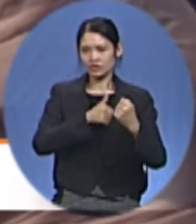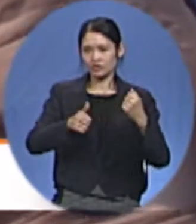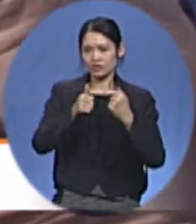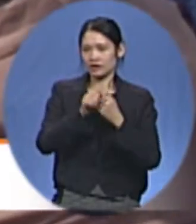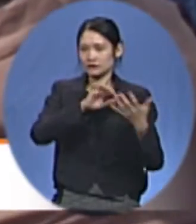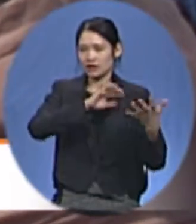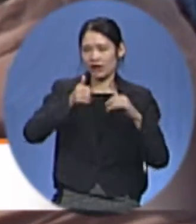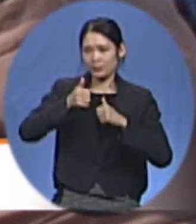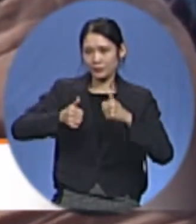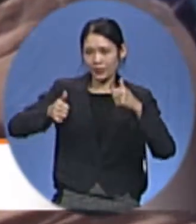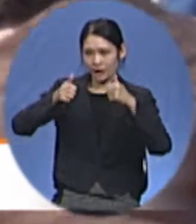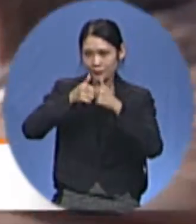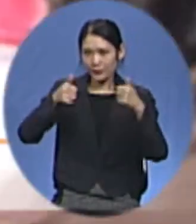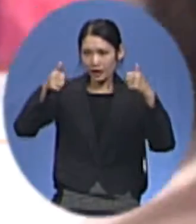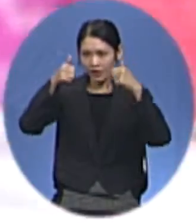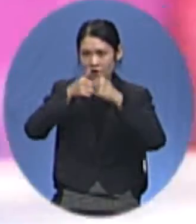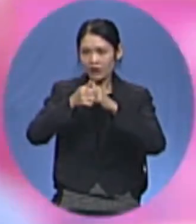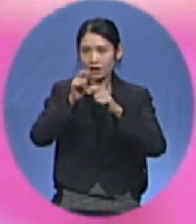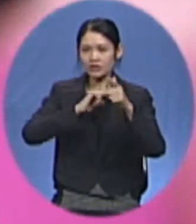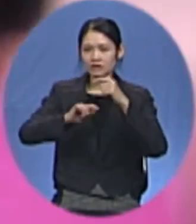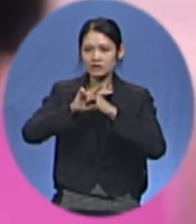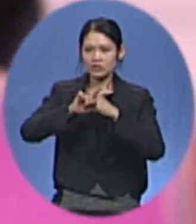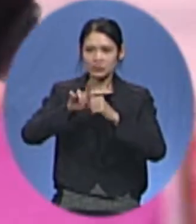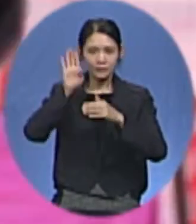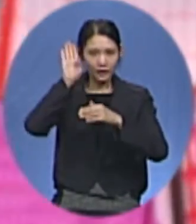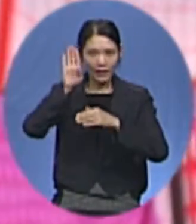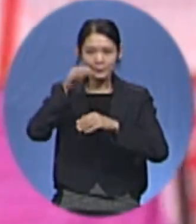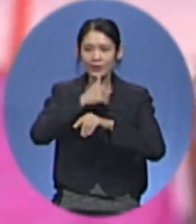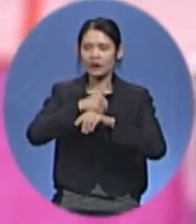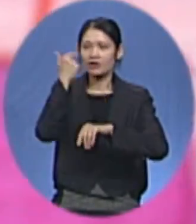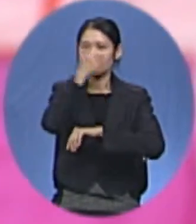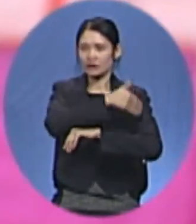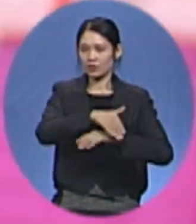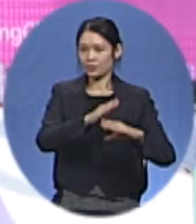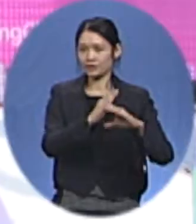함께 경기를 치르며 차근차근 1년 뒤를 준비하고 있습니다.